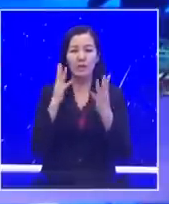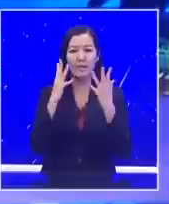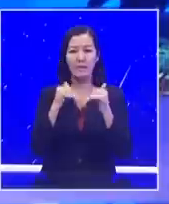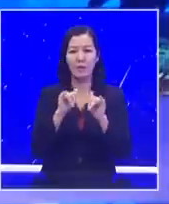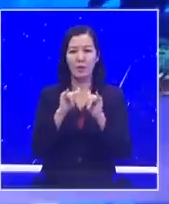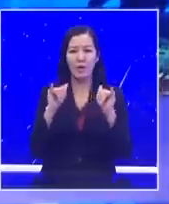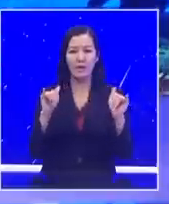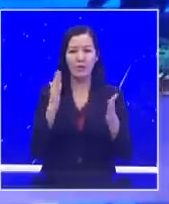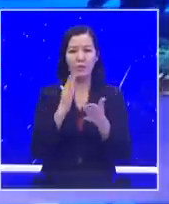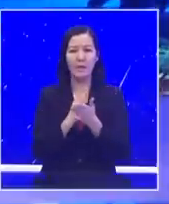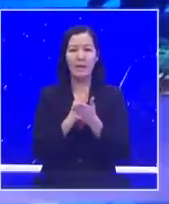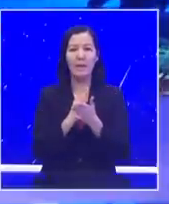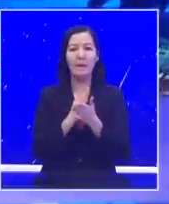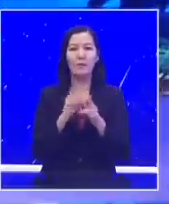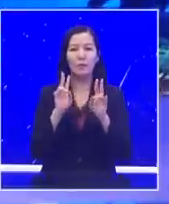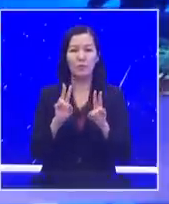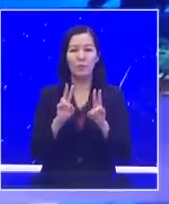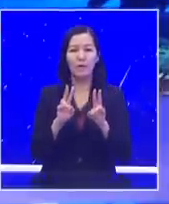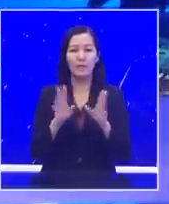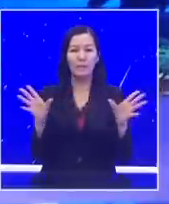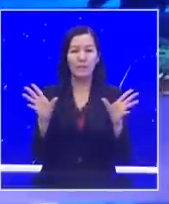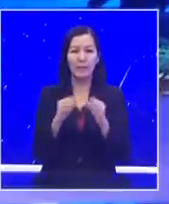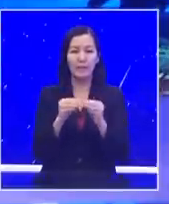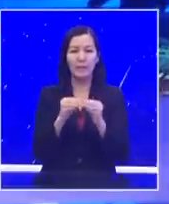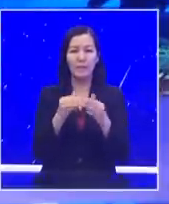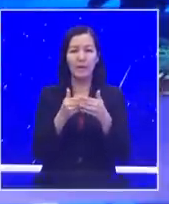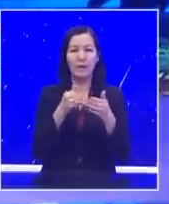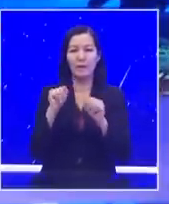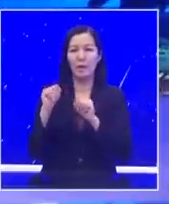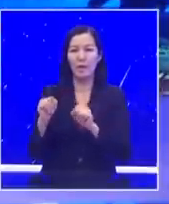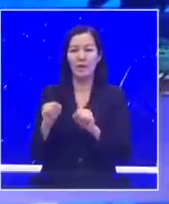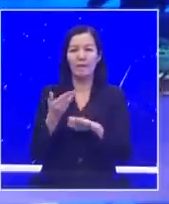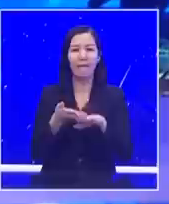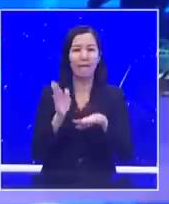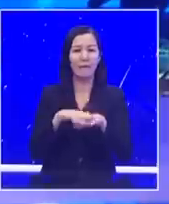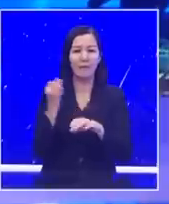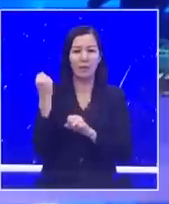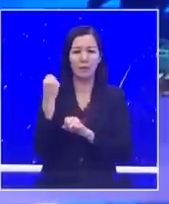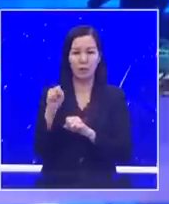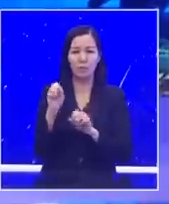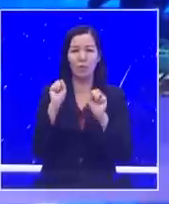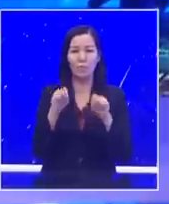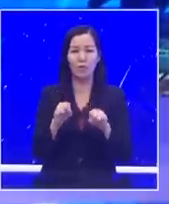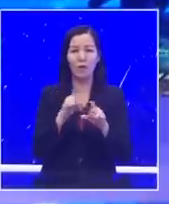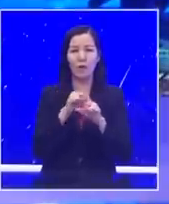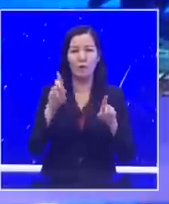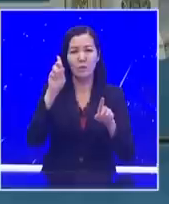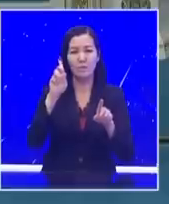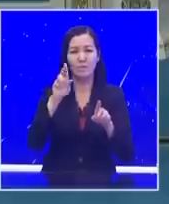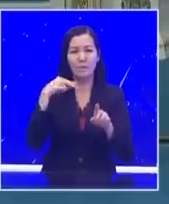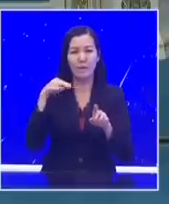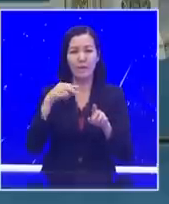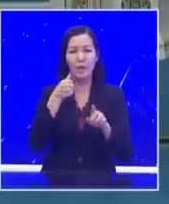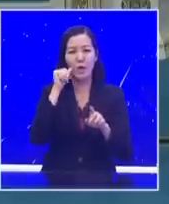жұқтырғандар саны күннен күнге артуда. Бірақ жұдырықша жұмылып аурудың алдын алсақ, бұл қиындықты да еңсереміз. Осылай деген мемлекет басшысы